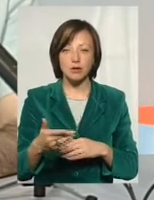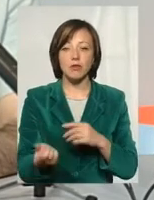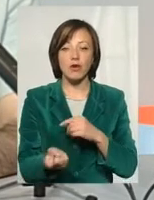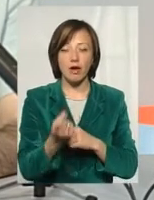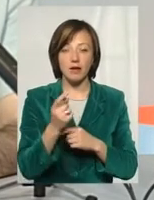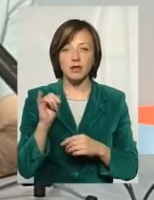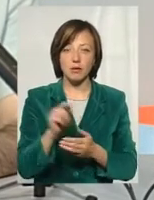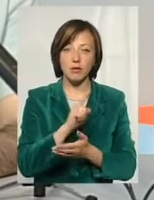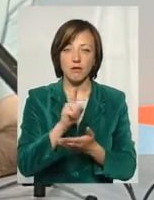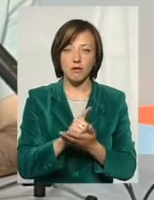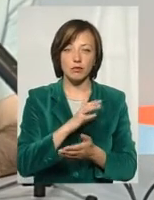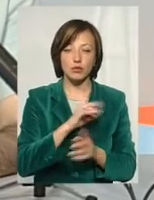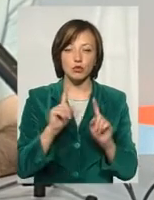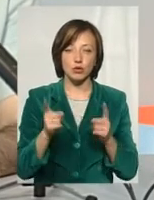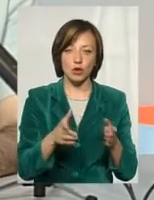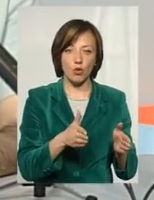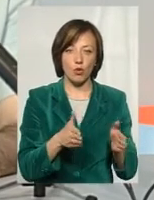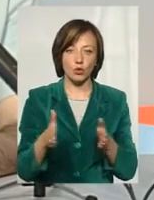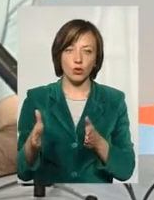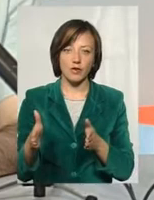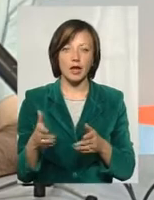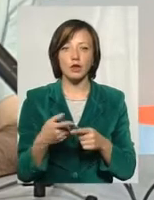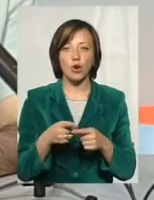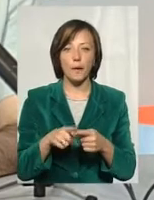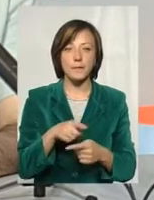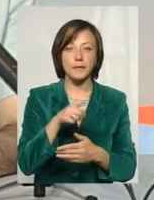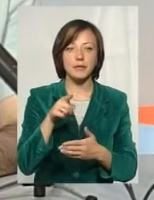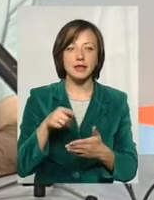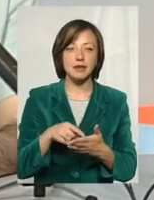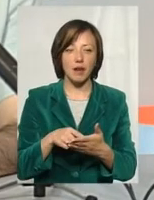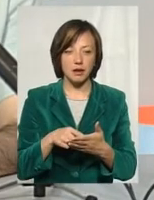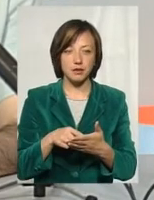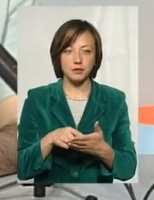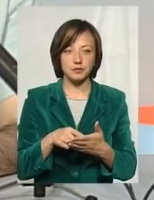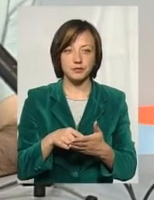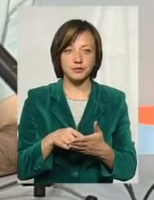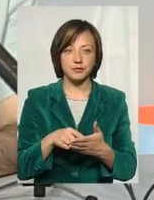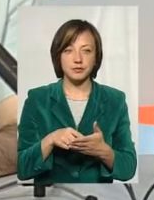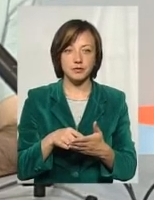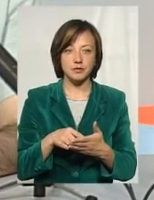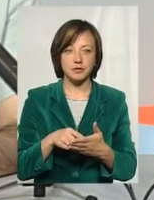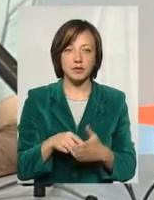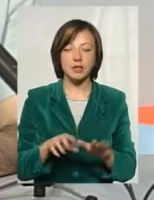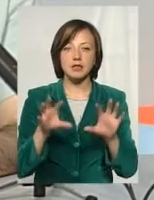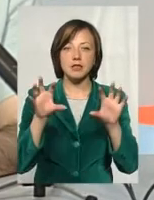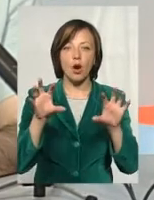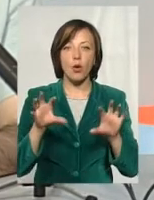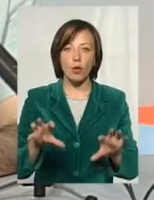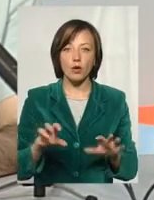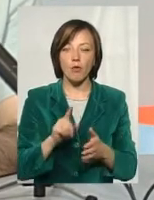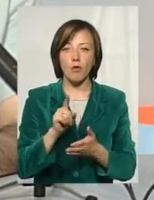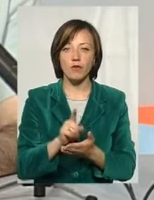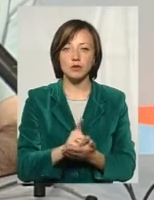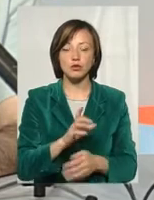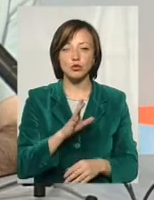повинні до цього бути дуже підготовлені. Тому питання взагалі законів, воно повинно